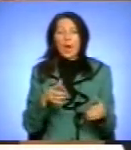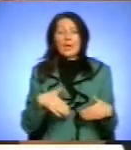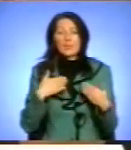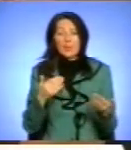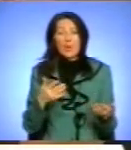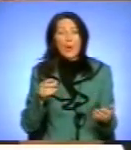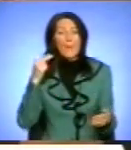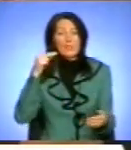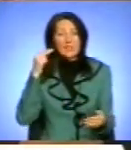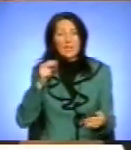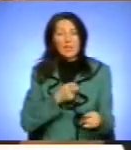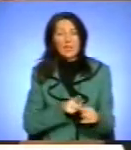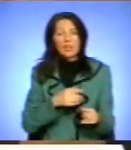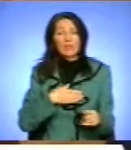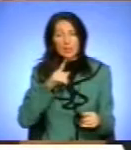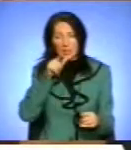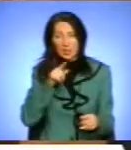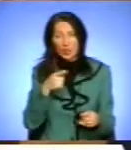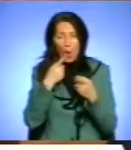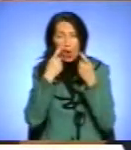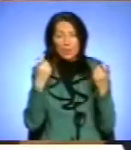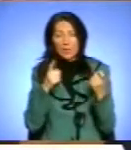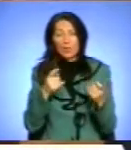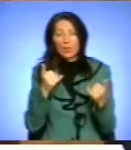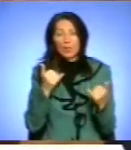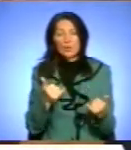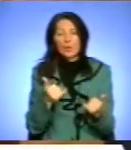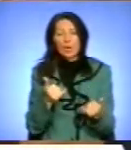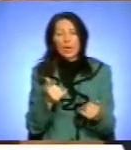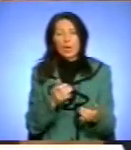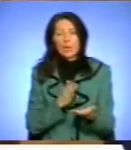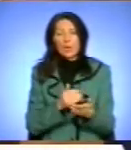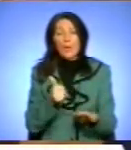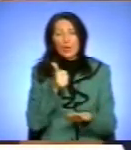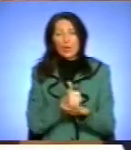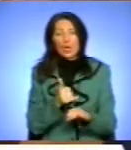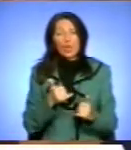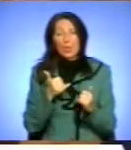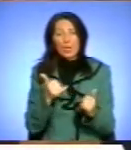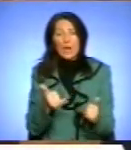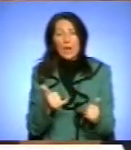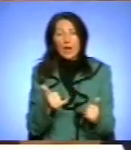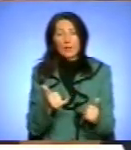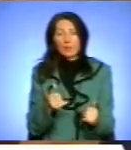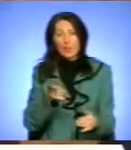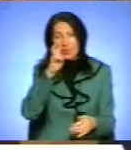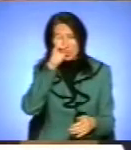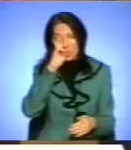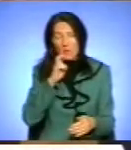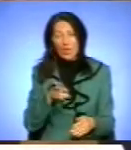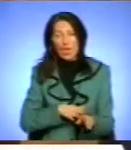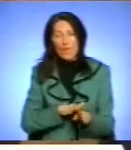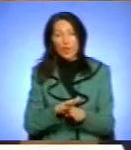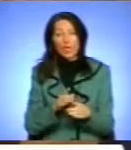України, який, ви знаєте, що оголосив, що соціальна сфера зараз є пріоритетом взагалі-то для держави і